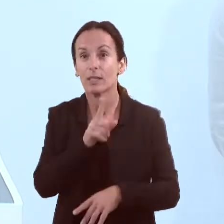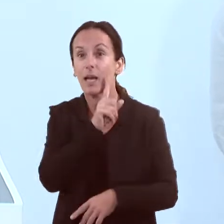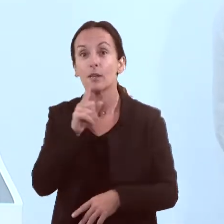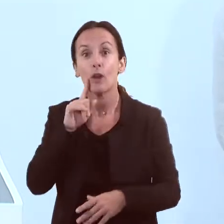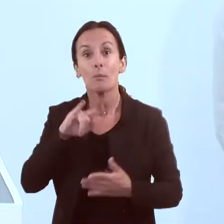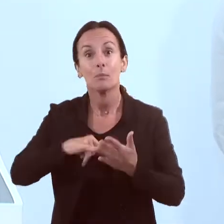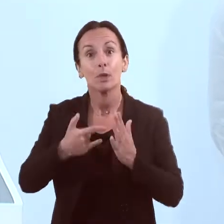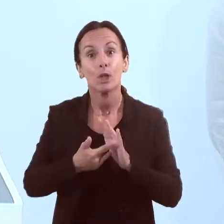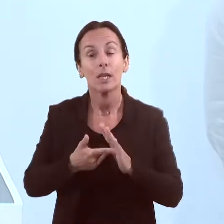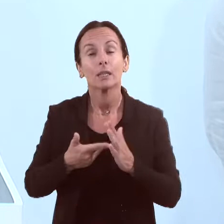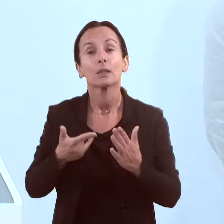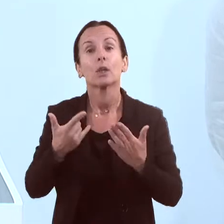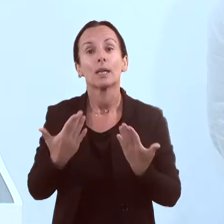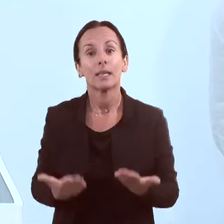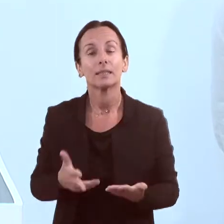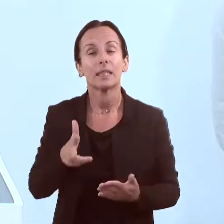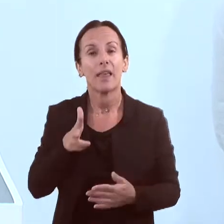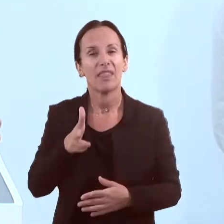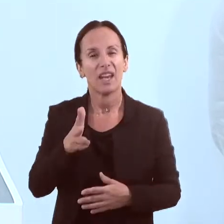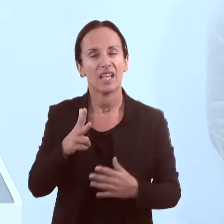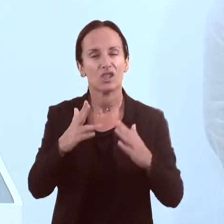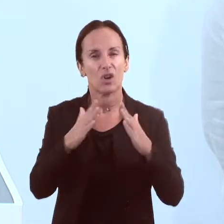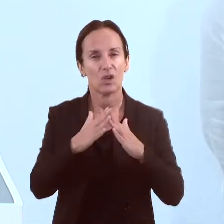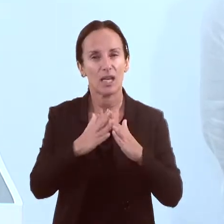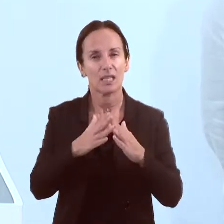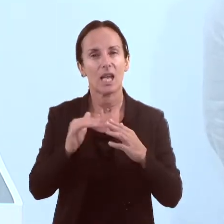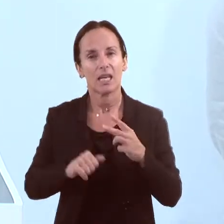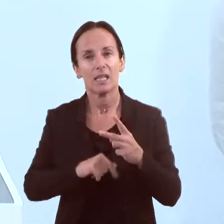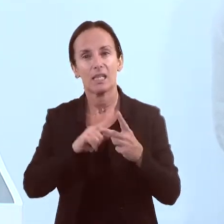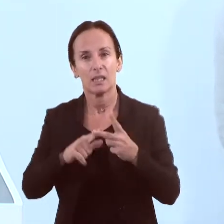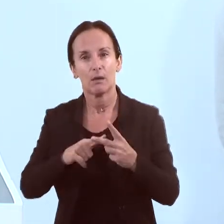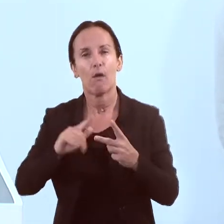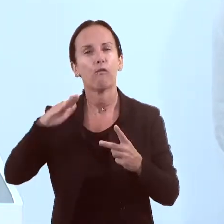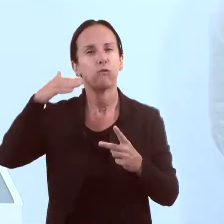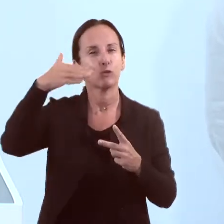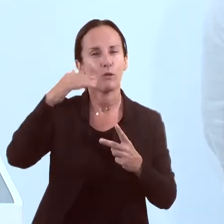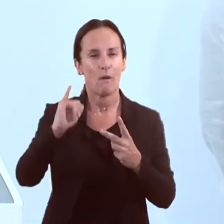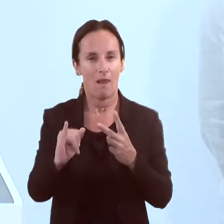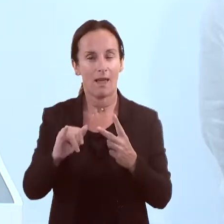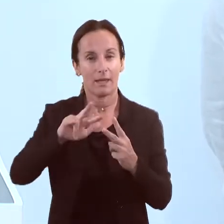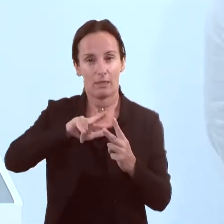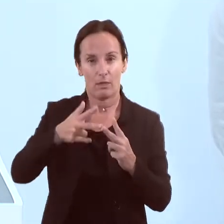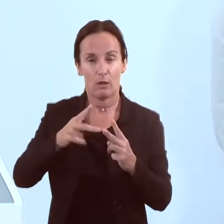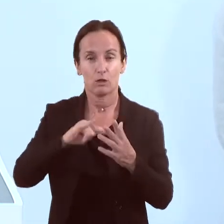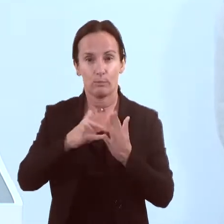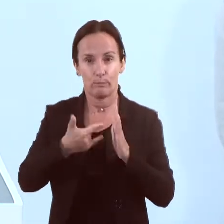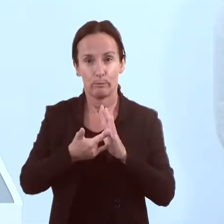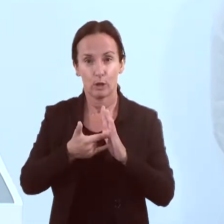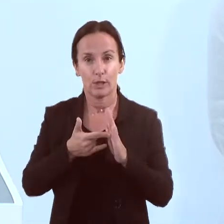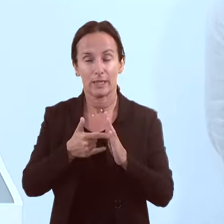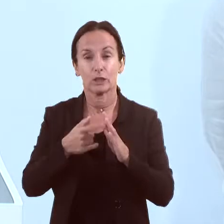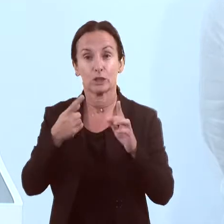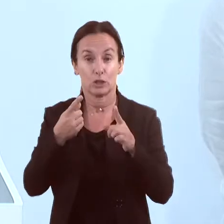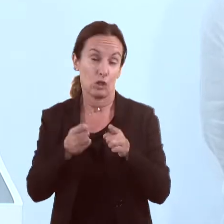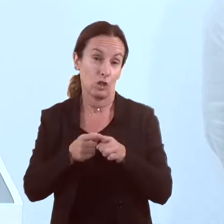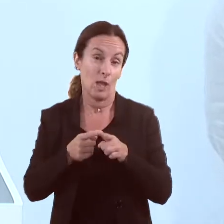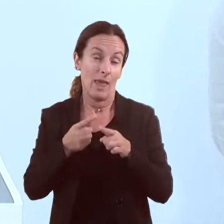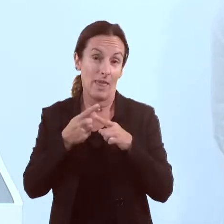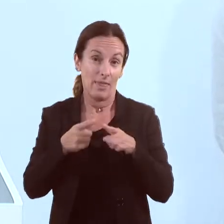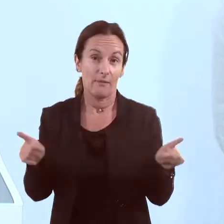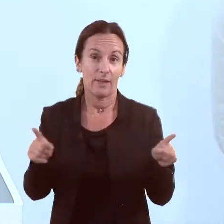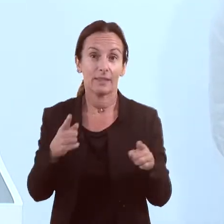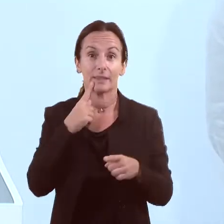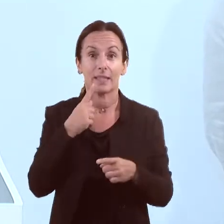la Vivienda i Hay Futuro. Són dos projectes com de Derechos a la Vivienda i Hay Futuro, que està finançat per el Ministeri de Drets Socials i